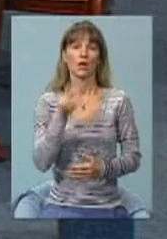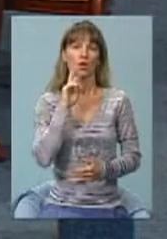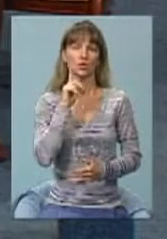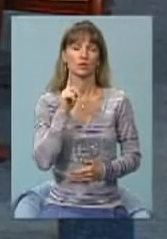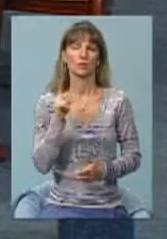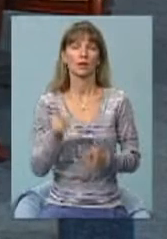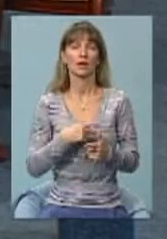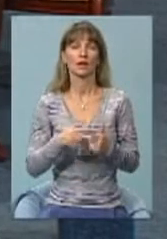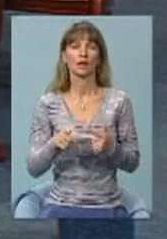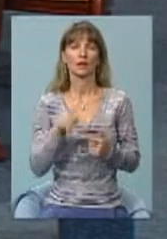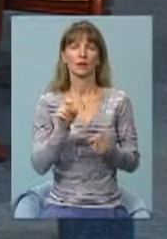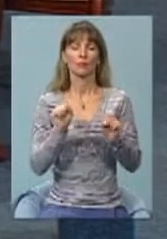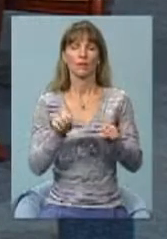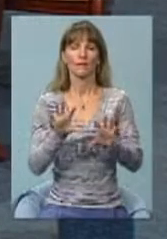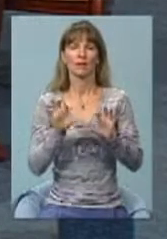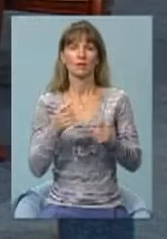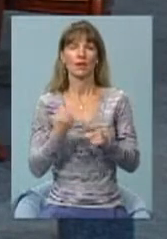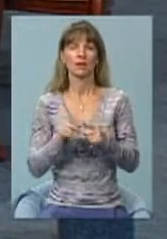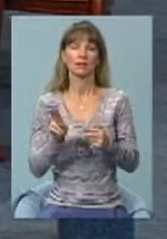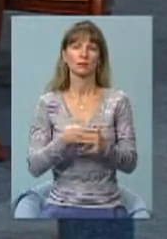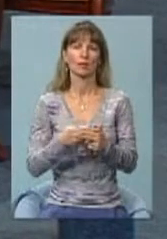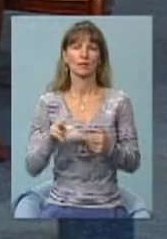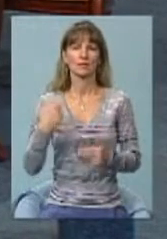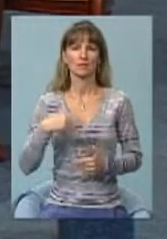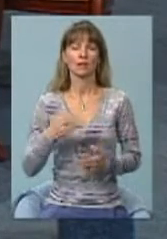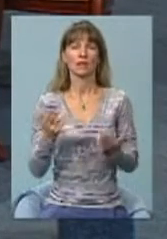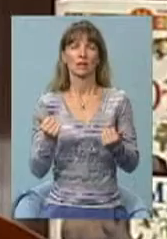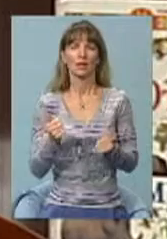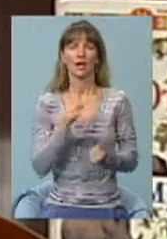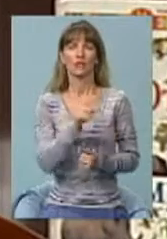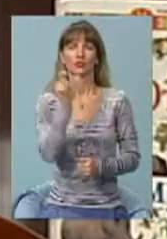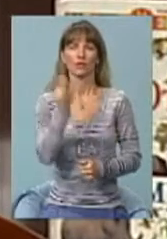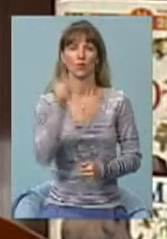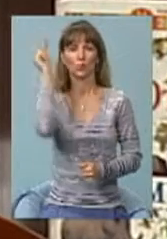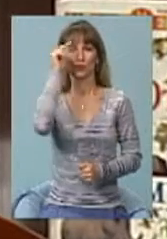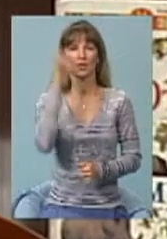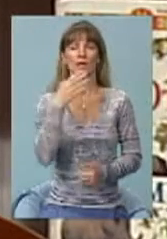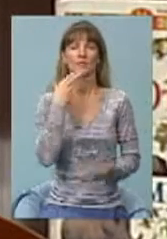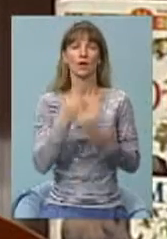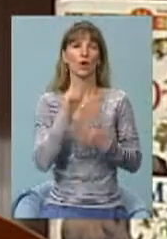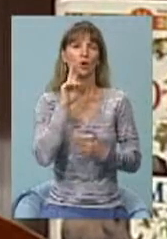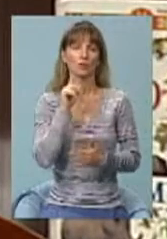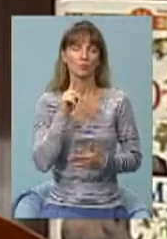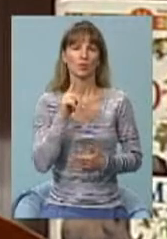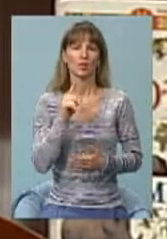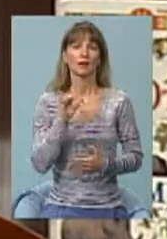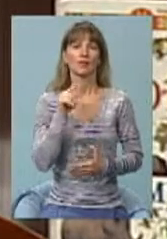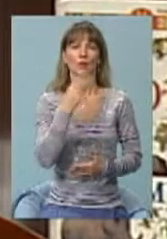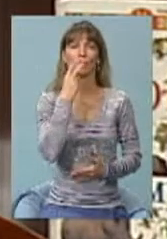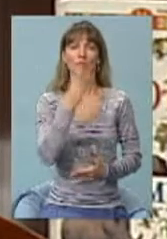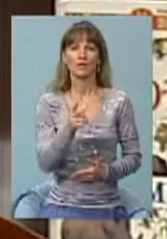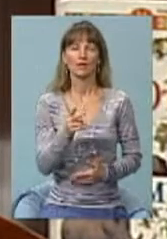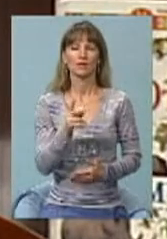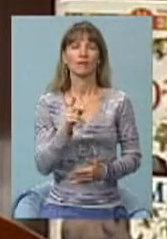це, виправляти себе, чи не можуть? Так, кожен людина вчиться на своих ошибках. Они увидят, в